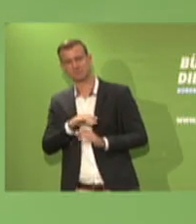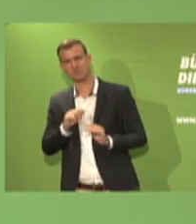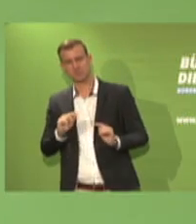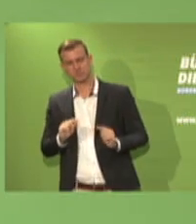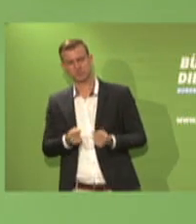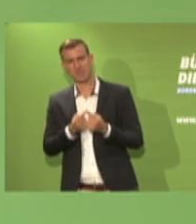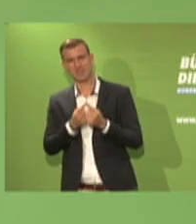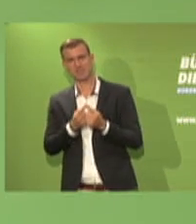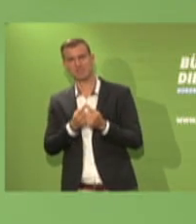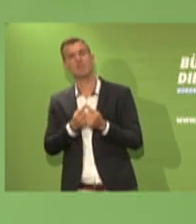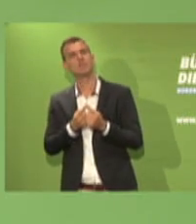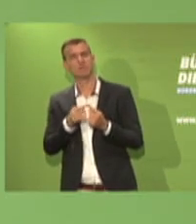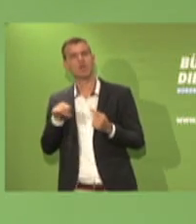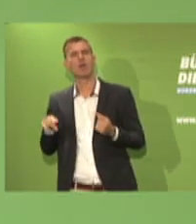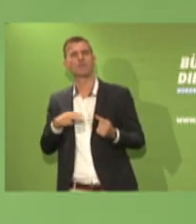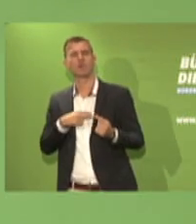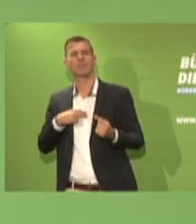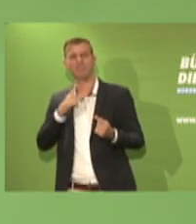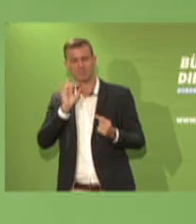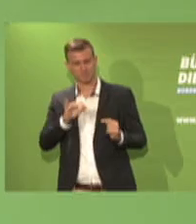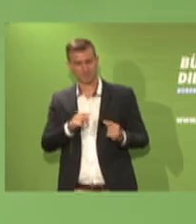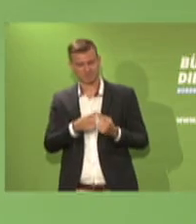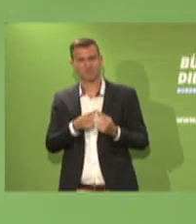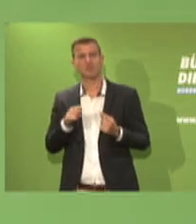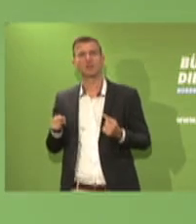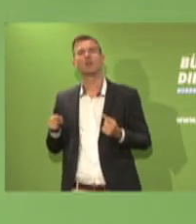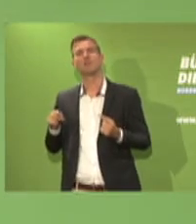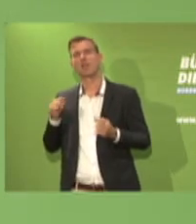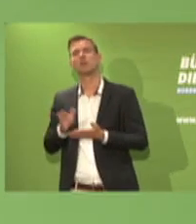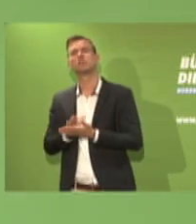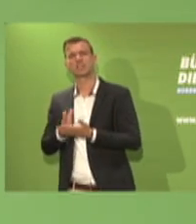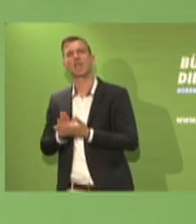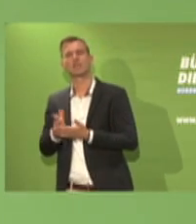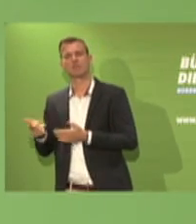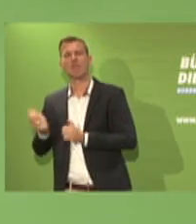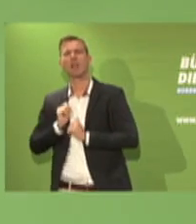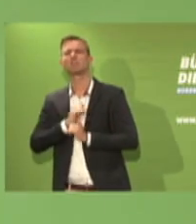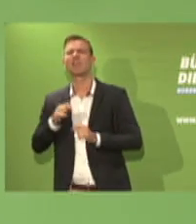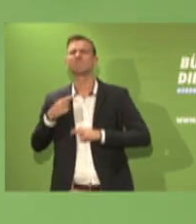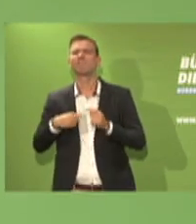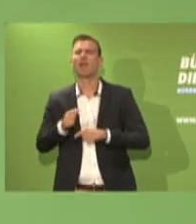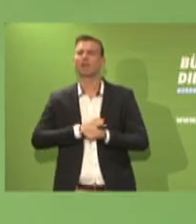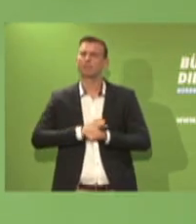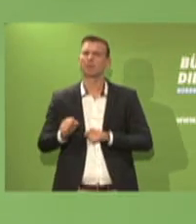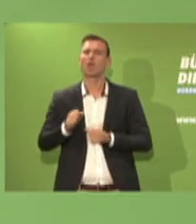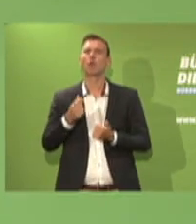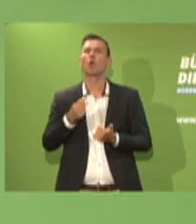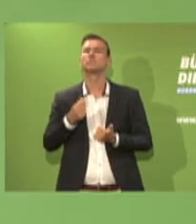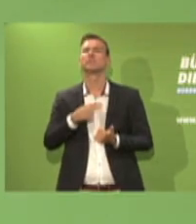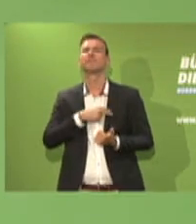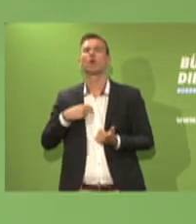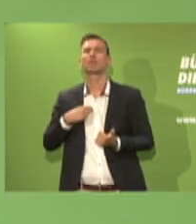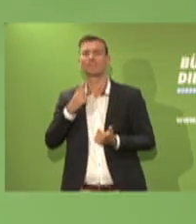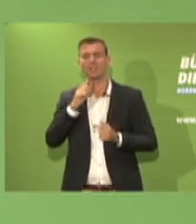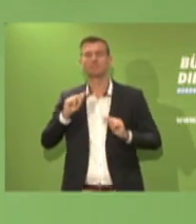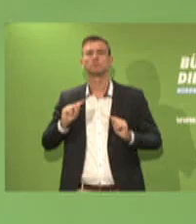Vorteile. Es erzielt, wenn es dazu kommen sollte, auch eine erhebliche Verfahrensbeschleunigung, bietet mögliche Kostenvorteile, wenn es um